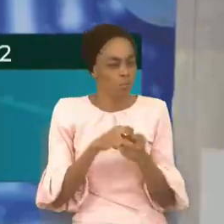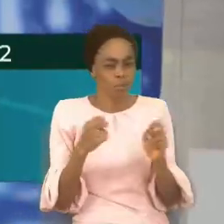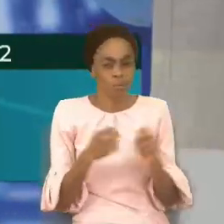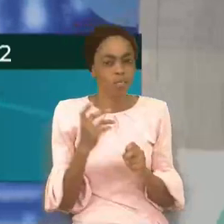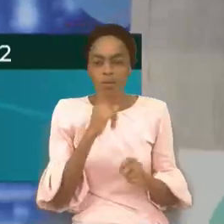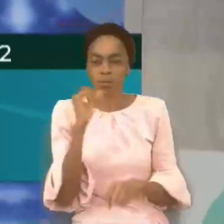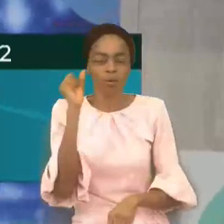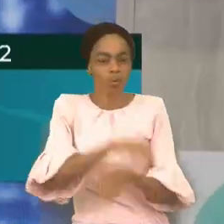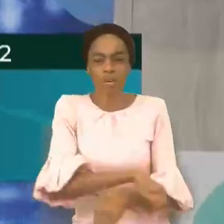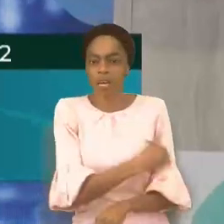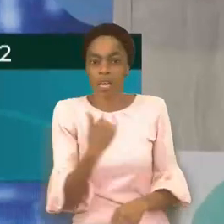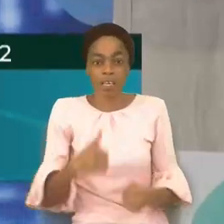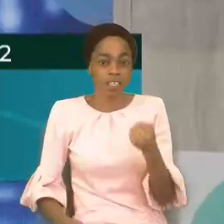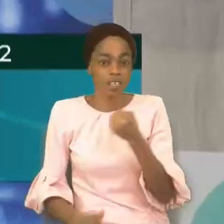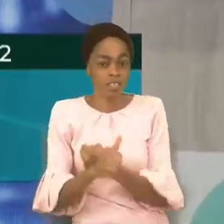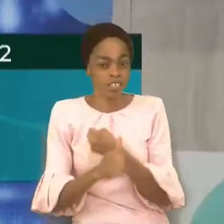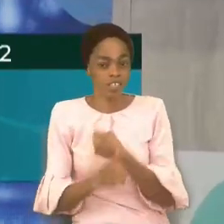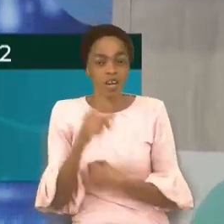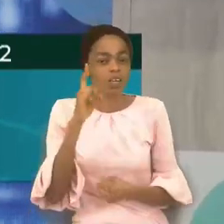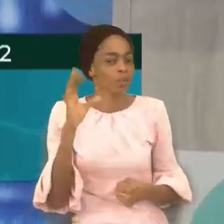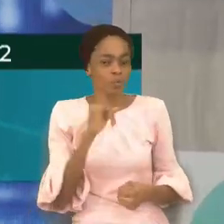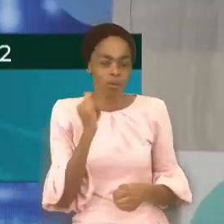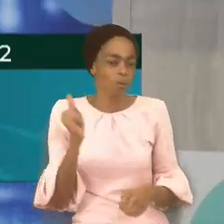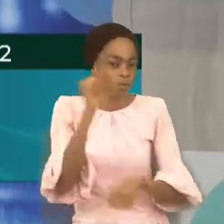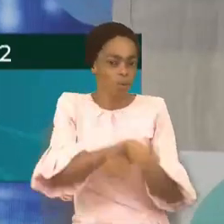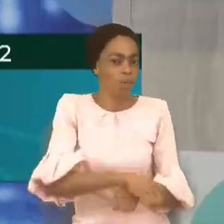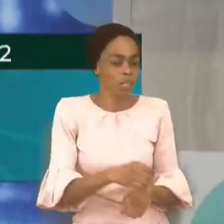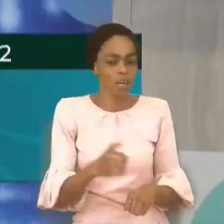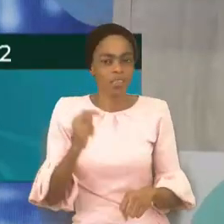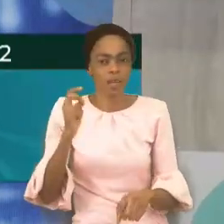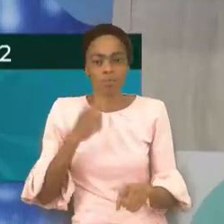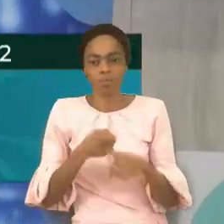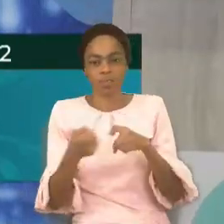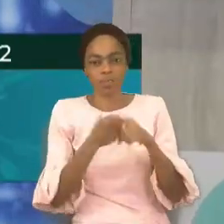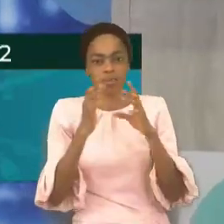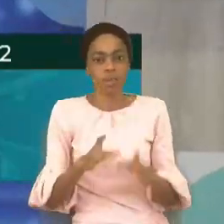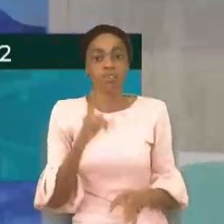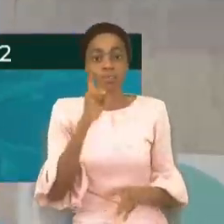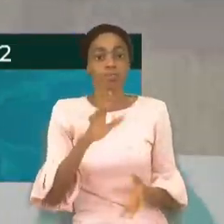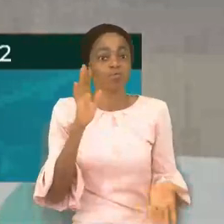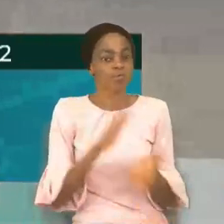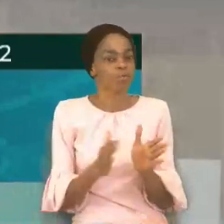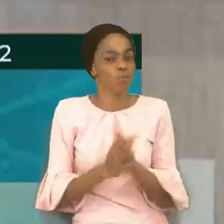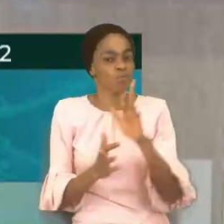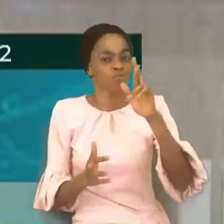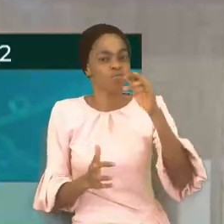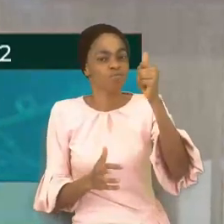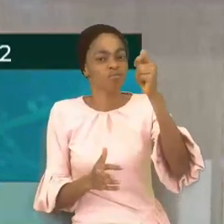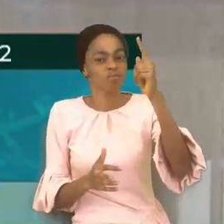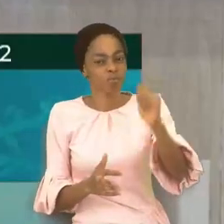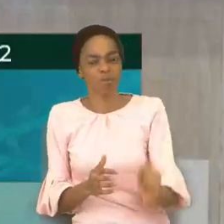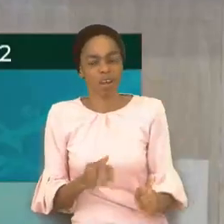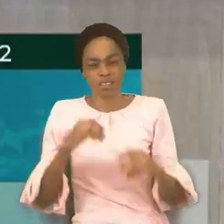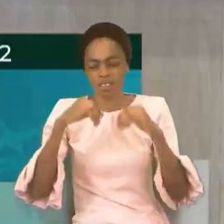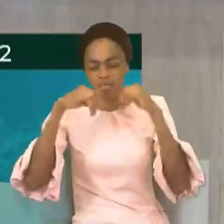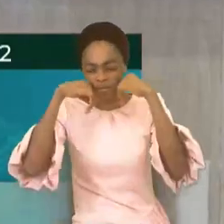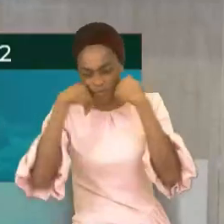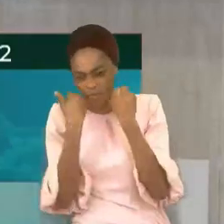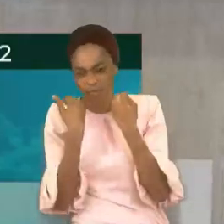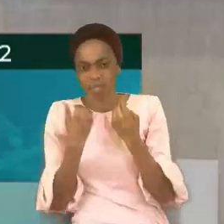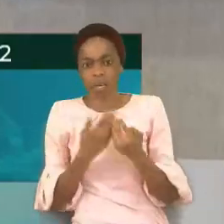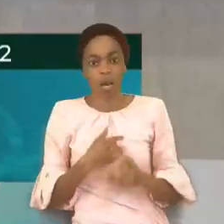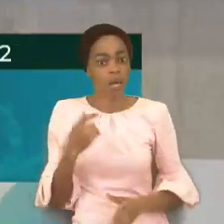pas triompher des menaces ou les persécuteurs. Tu seras un rat dans la